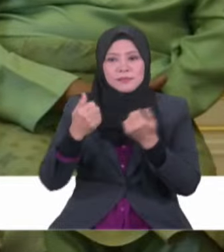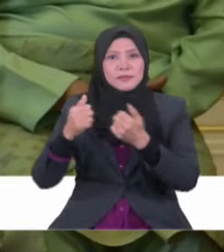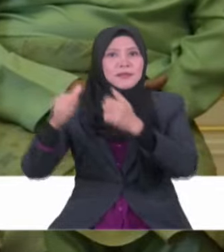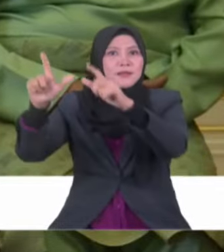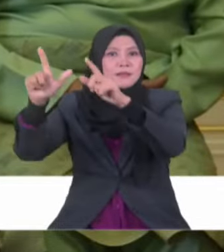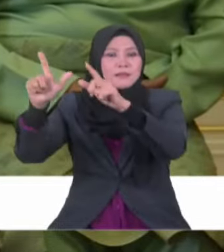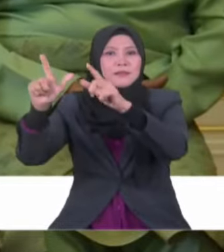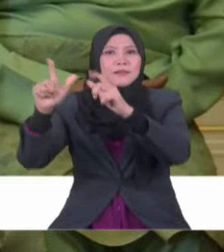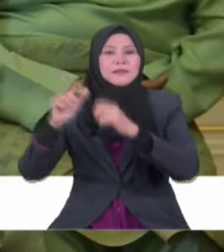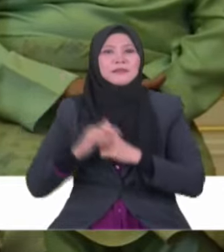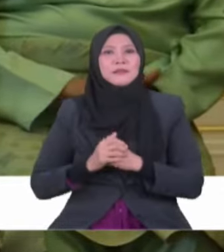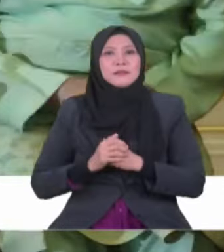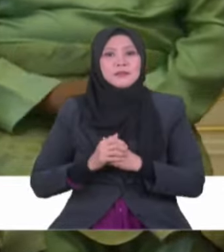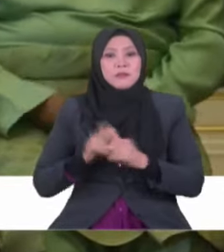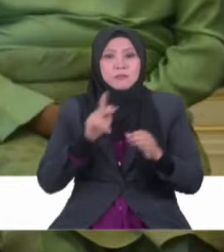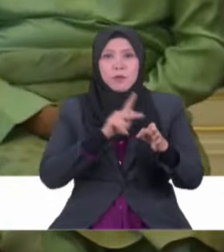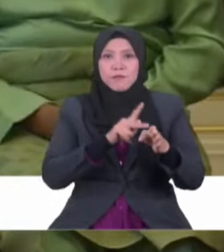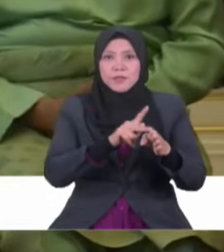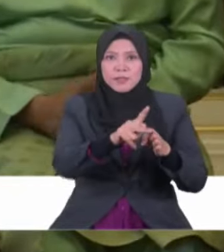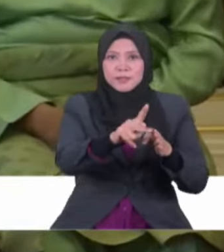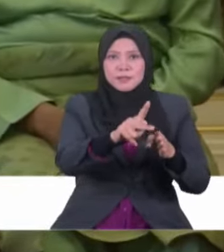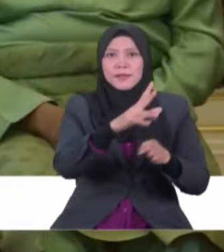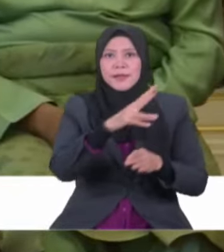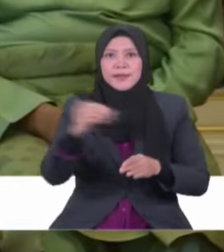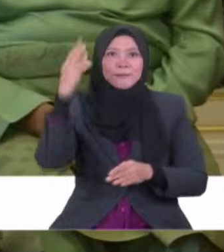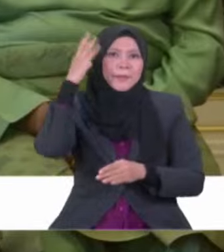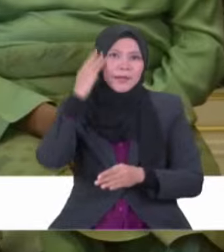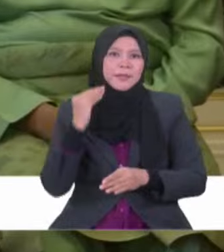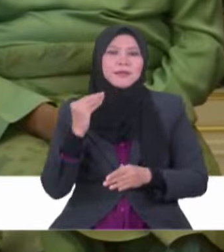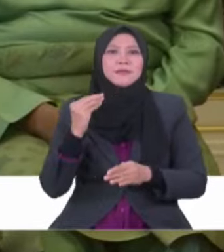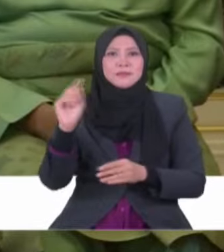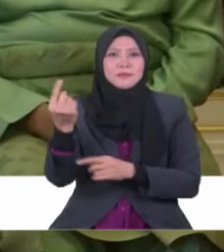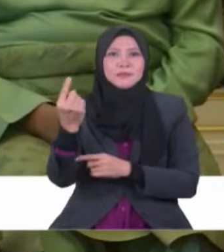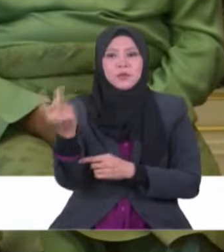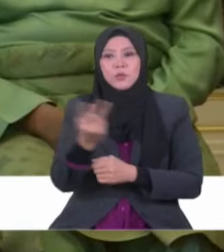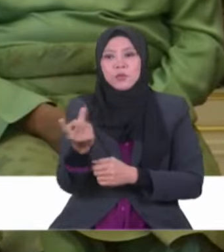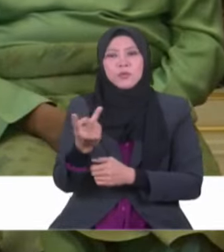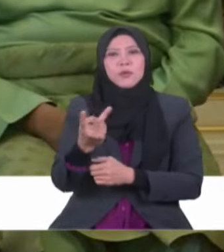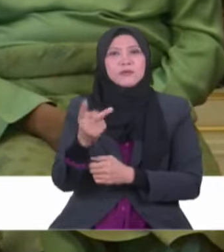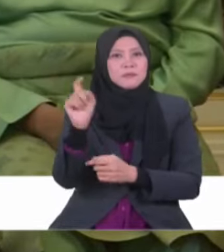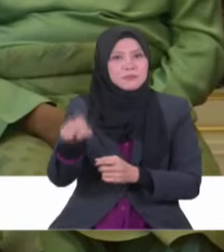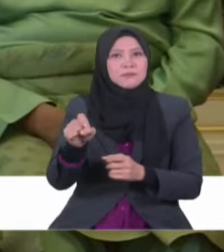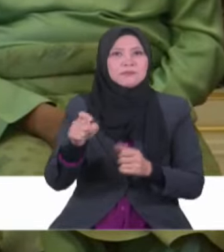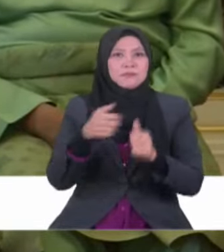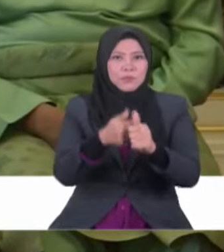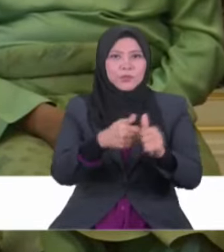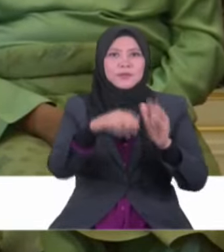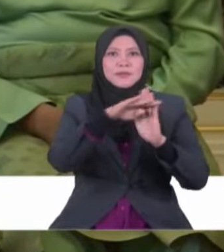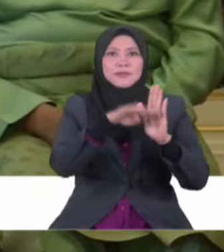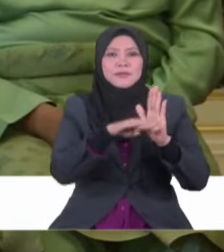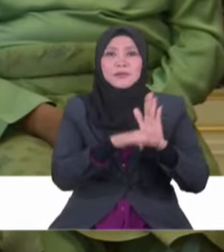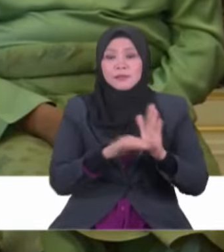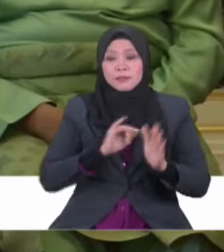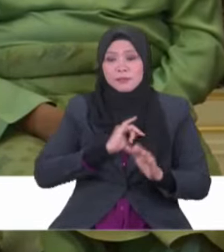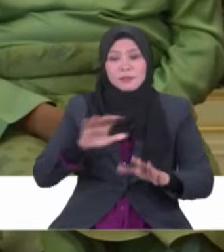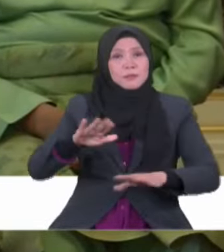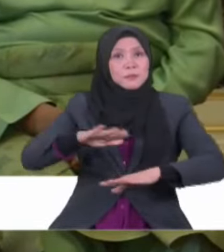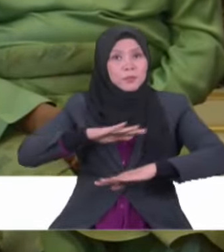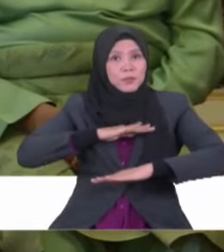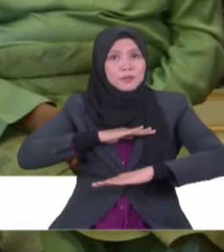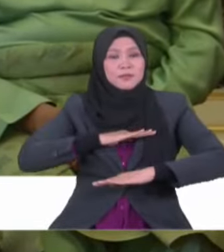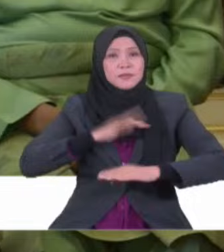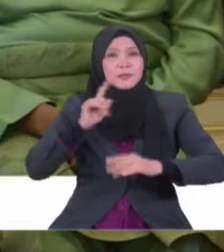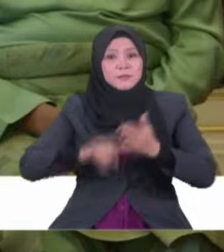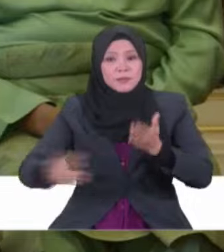Kelayakan dari segi profesional dan dari segi pengalaman. Dan dua-dua ini dipenuhi. Dan saya berpuas hati melihat